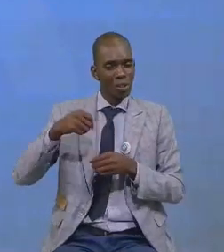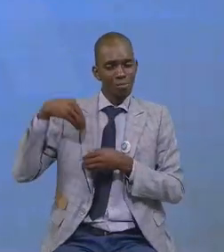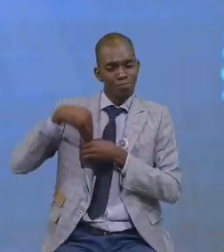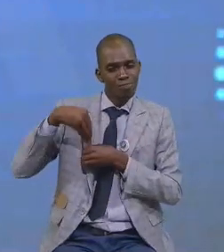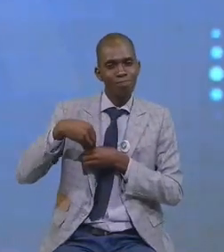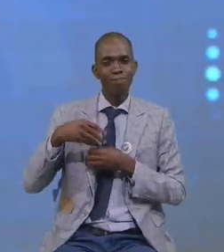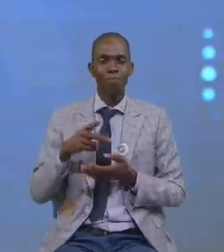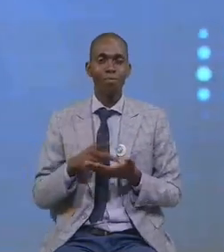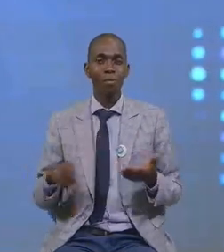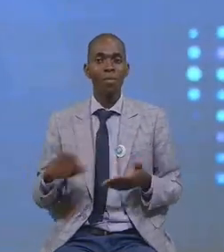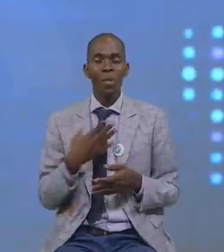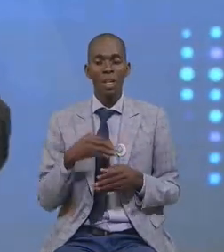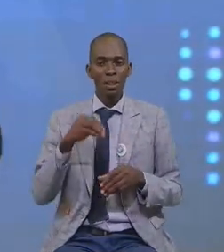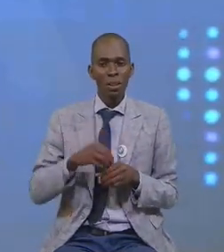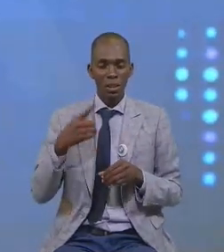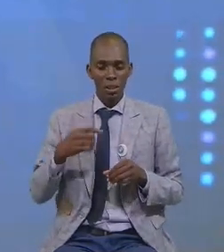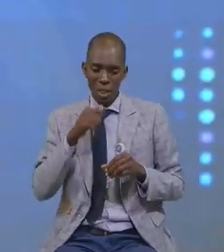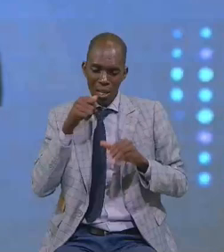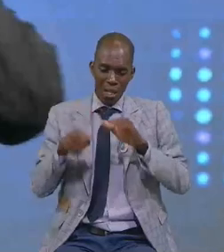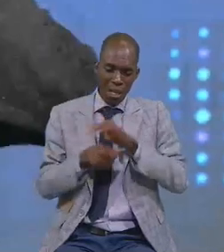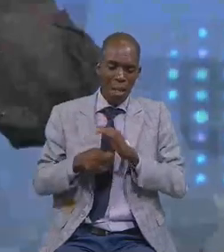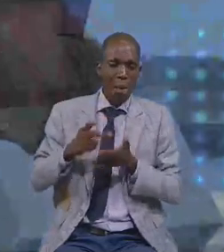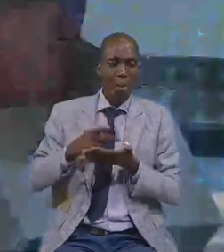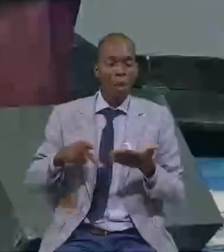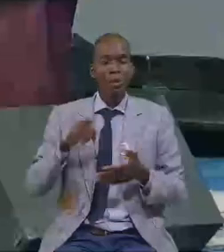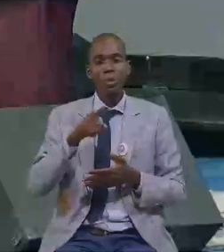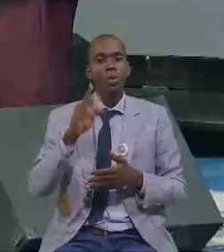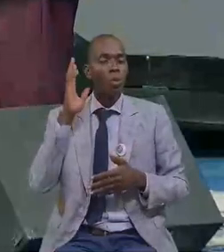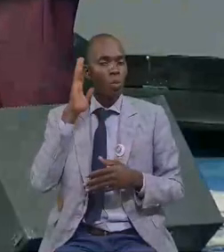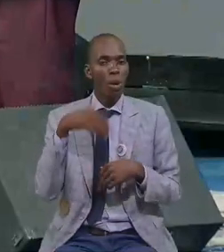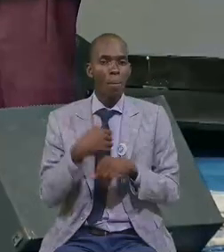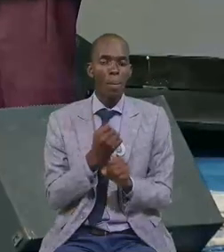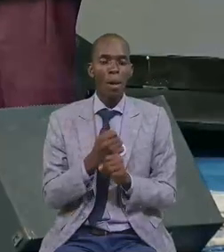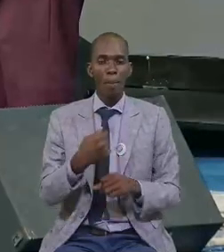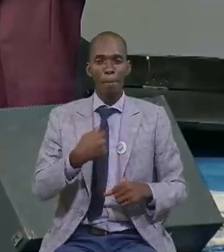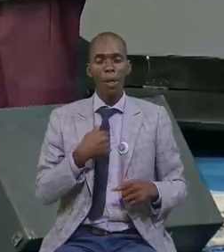Mais tu veux que la vérité soit au fond du cœur. Mais donc